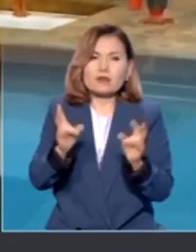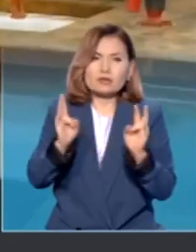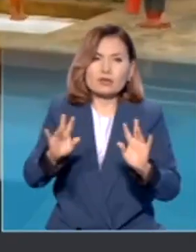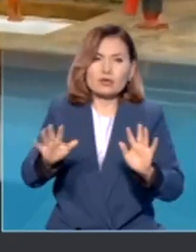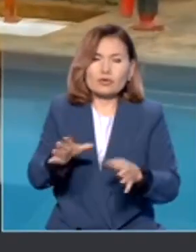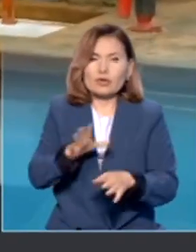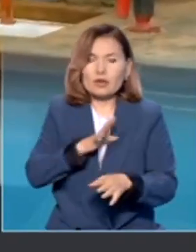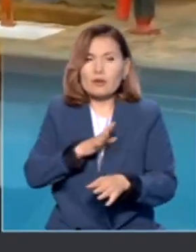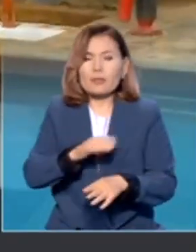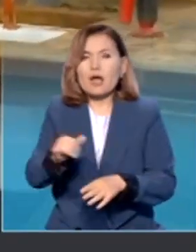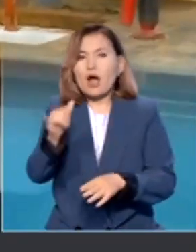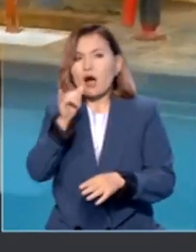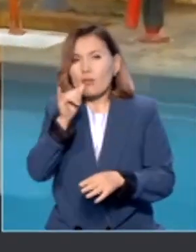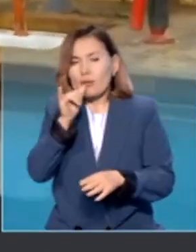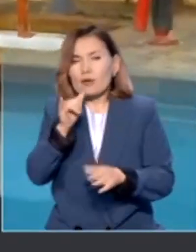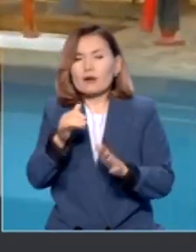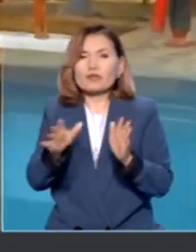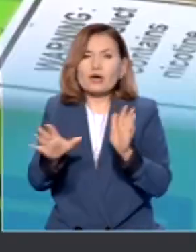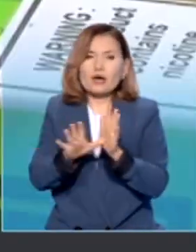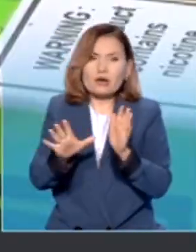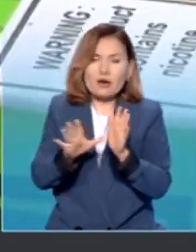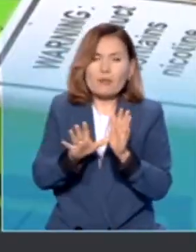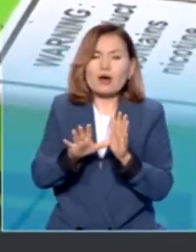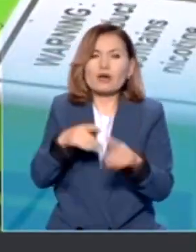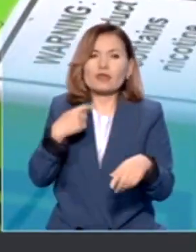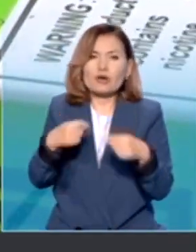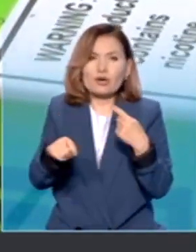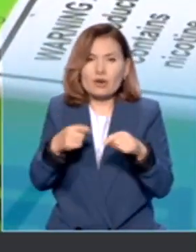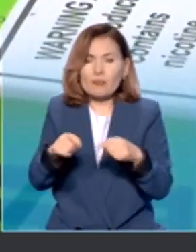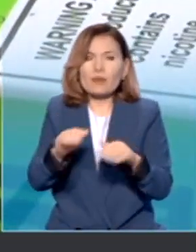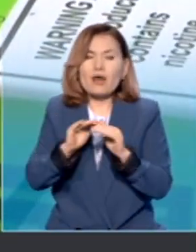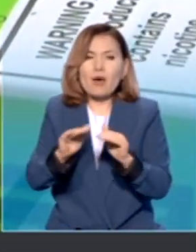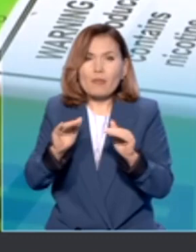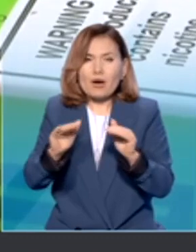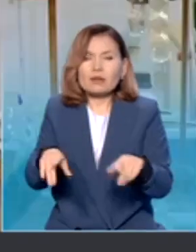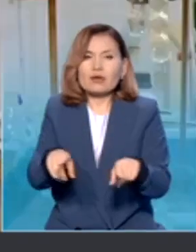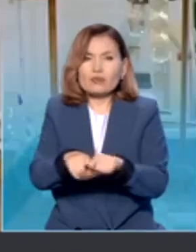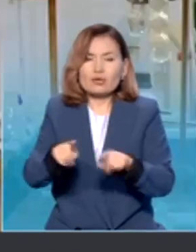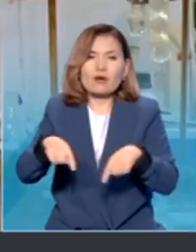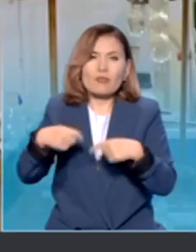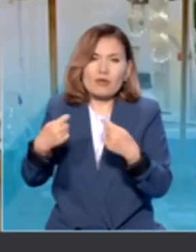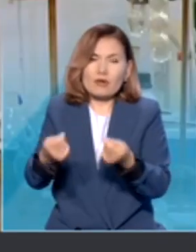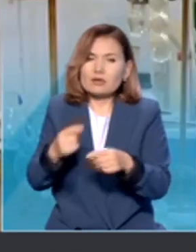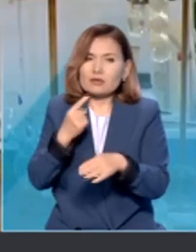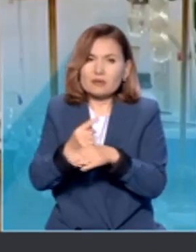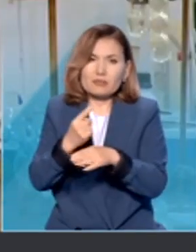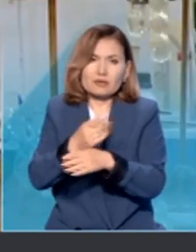Вейп сататын дүкендердің өнімдері көбіне бесіктен белі шықпағандарға бағытталған, дейді биліктегілер.